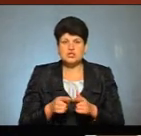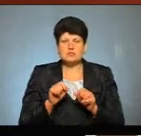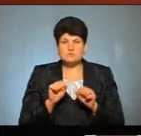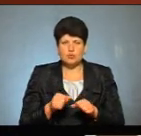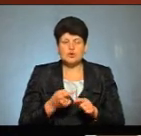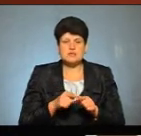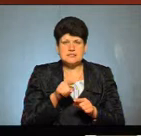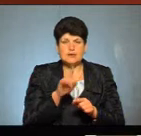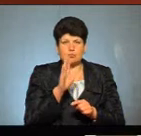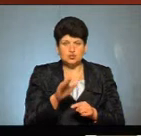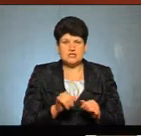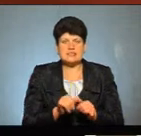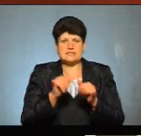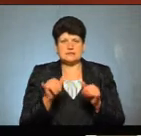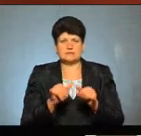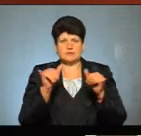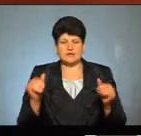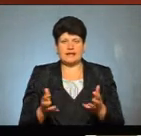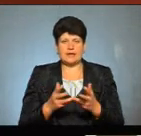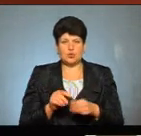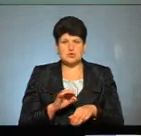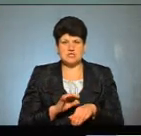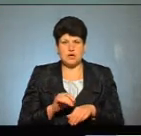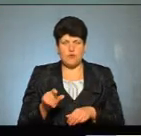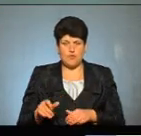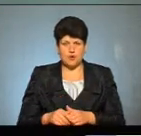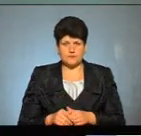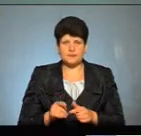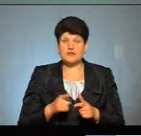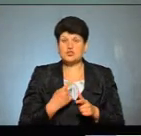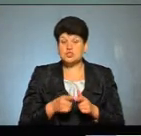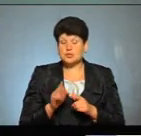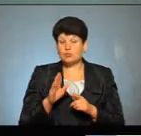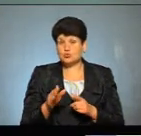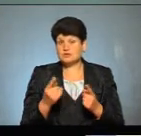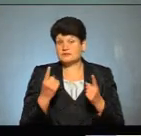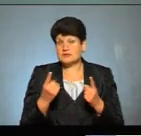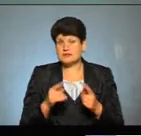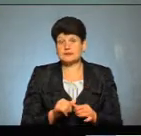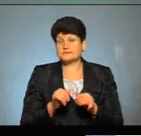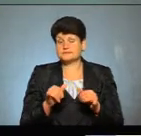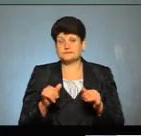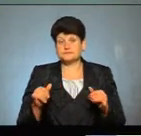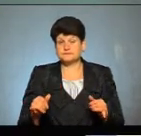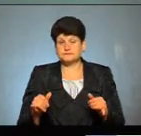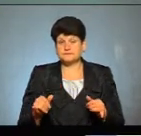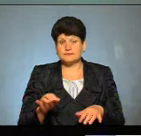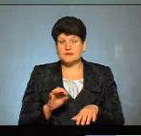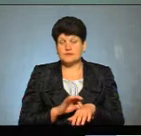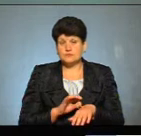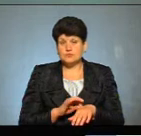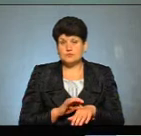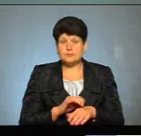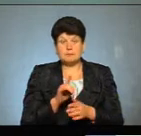значний скачок кількості хворих? Чи спричинить це значний скачок? Це, скажімо